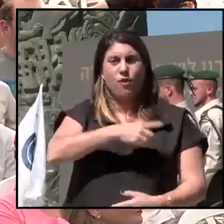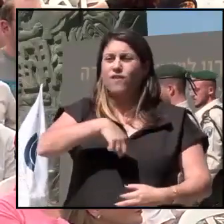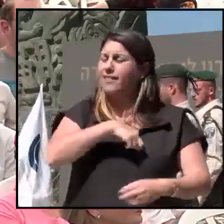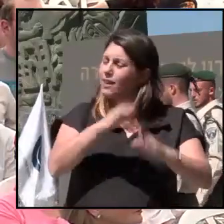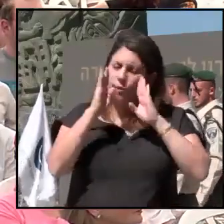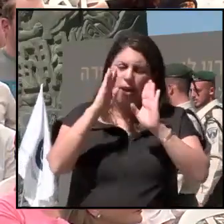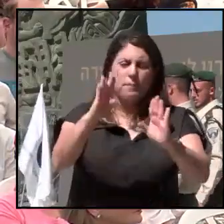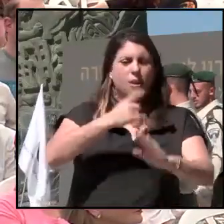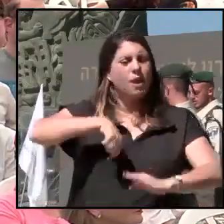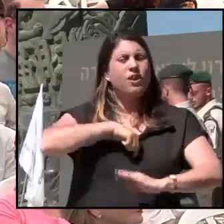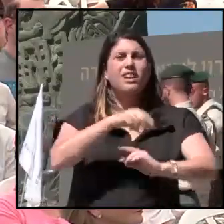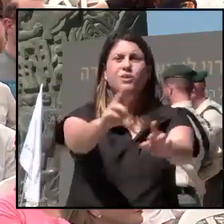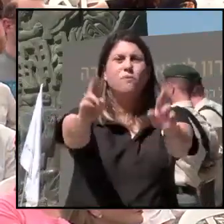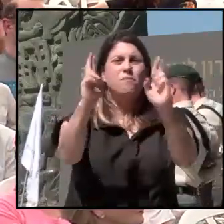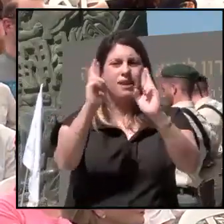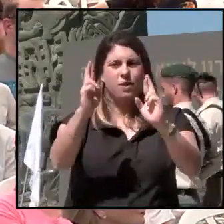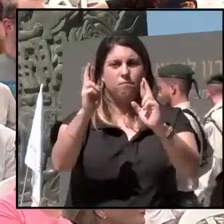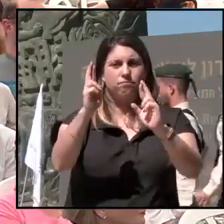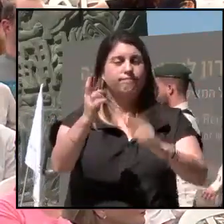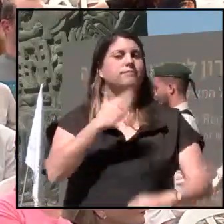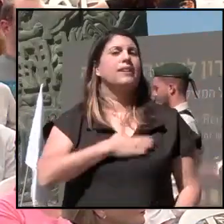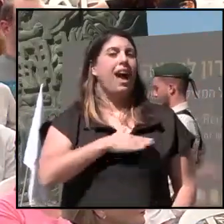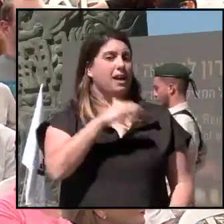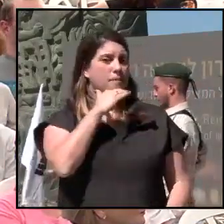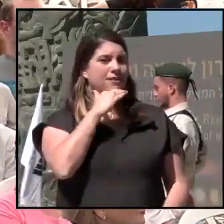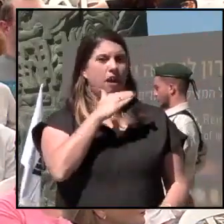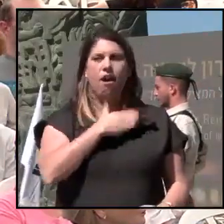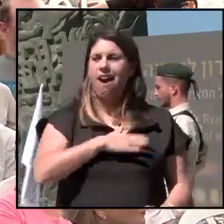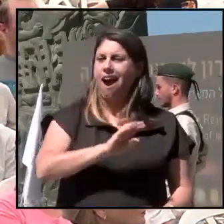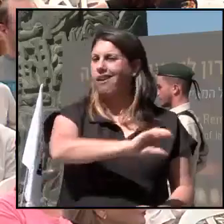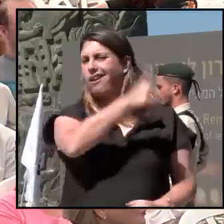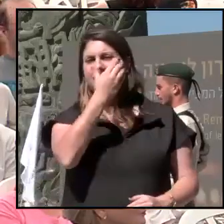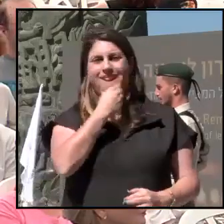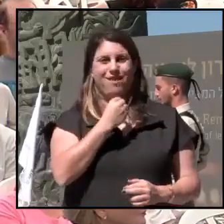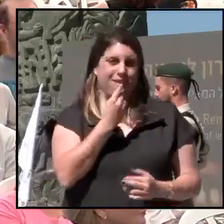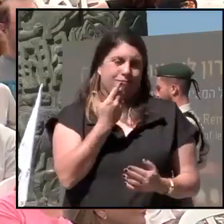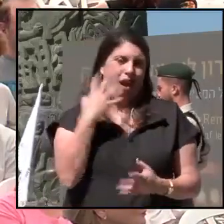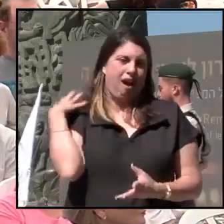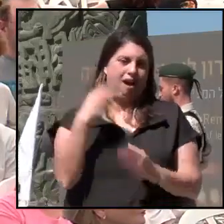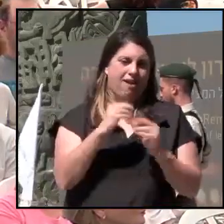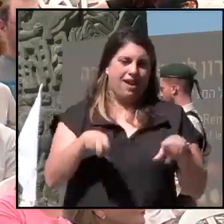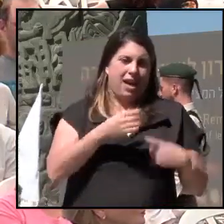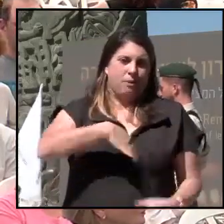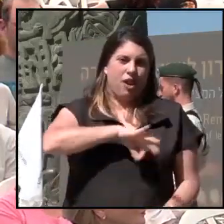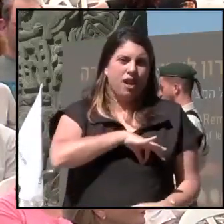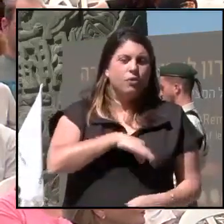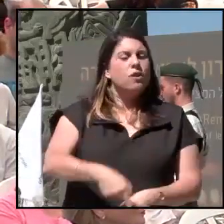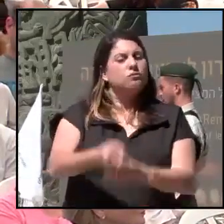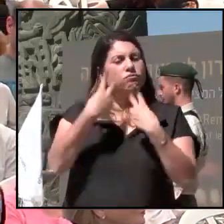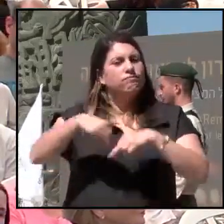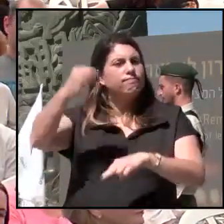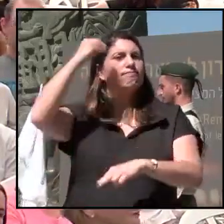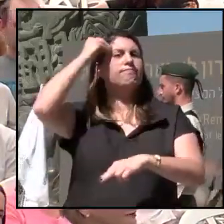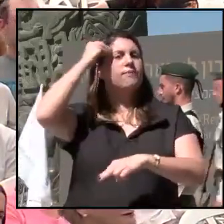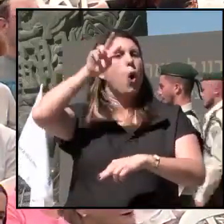מאמינים ומקווים. פסח, החג היפה ביותר בתולדתנו, שב ומחיה בזיכרוננו את הרעיון הנצחי